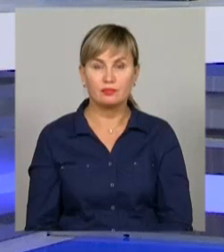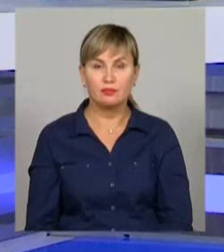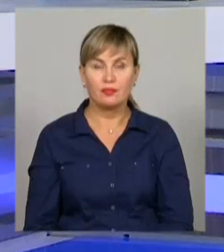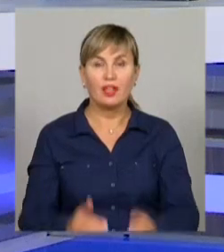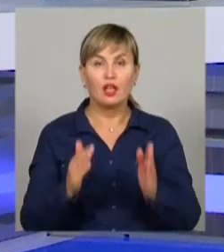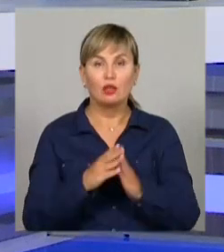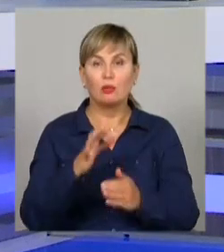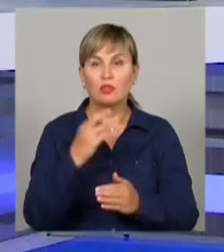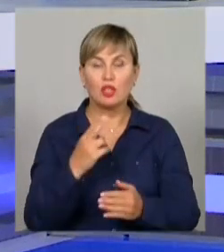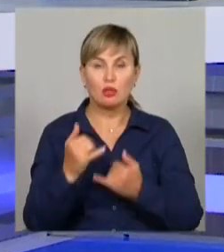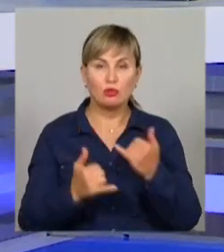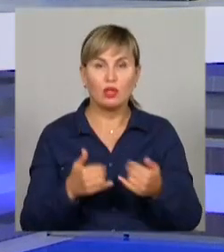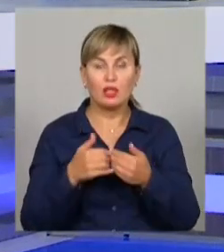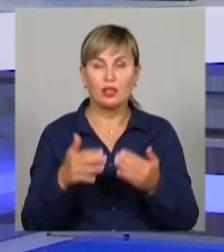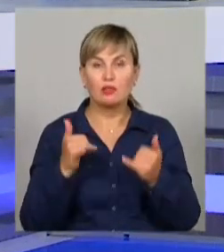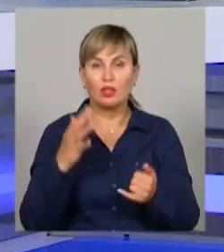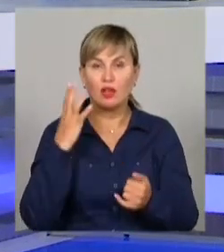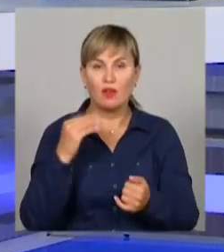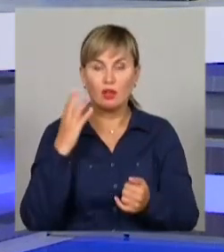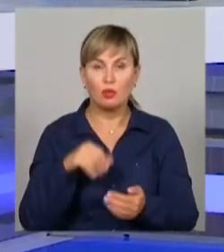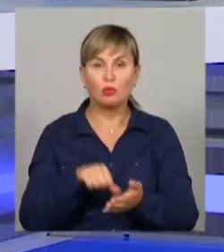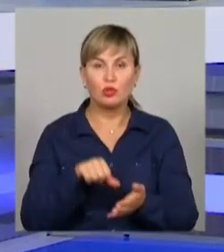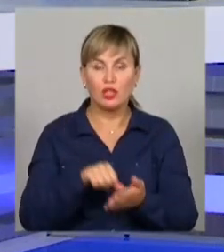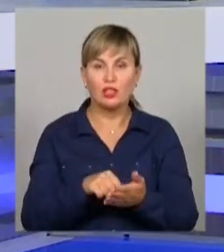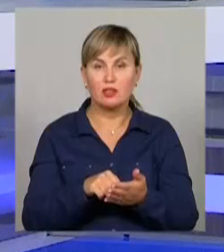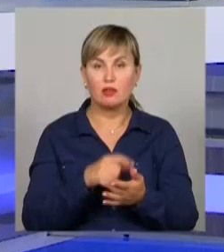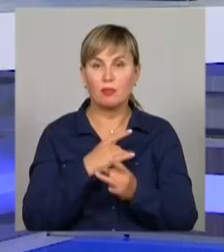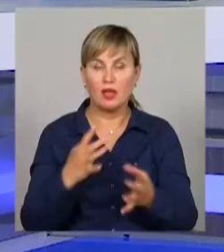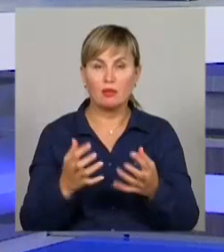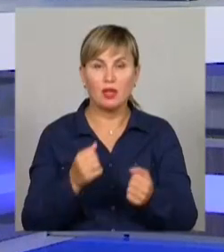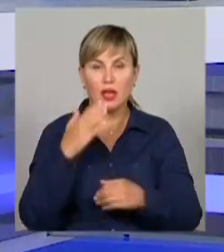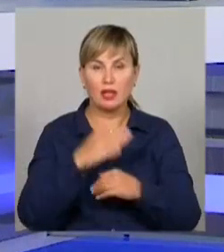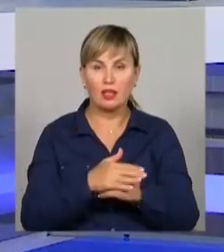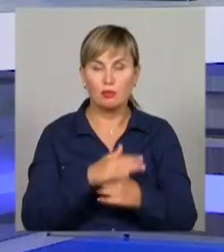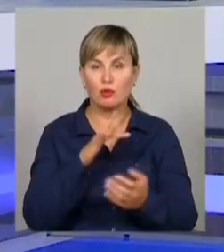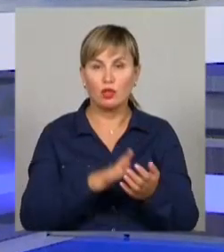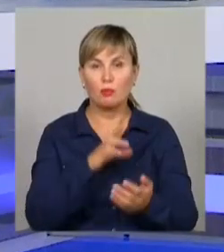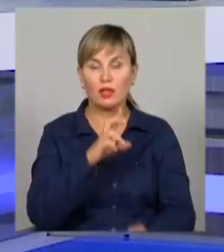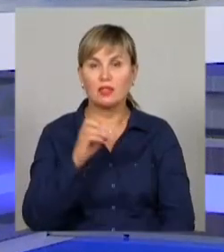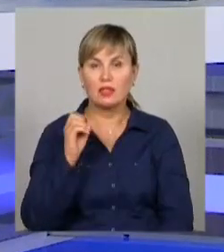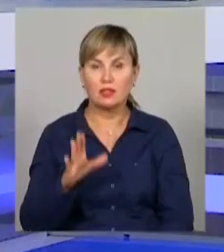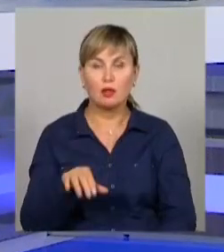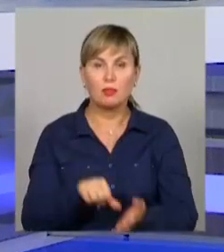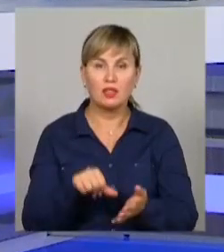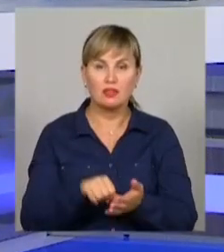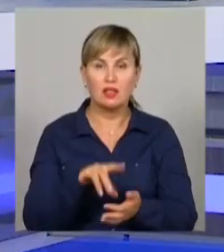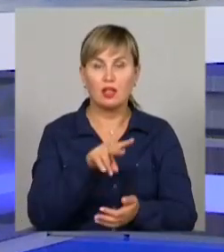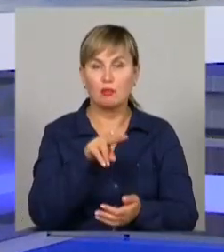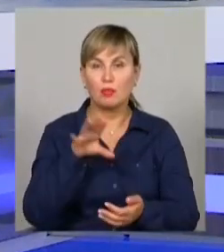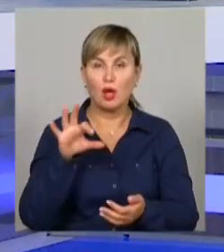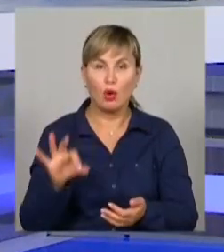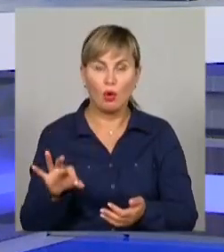Дом социальных услуг открылся сегодня в Алматы. Участие в церемонии приняли аким города Бакыджан Сагентаев, представители